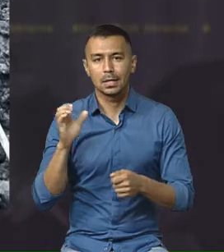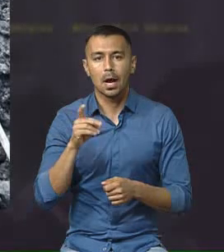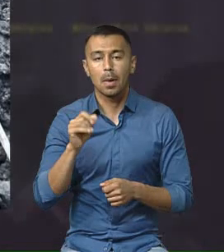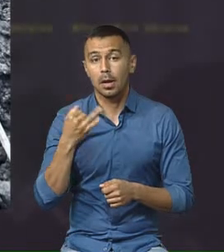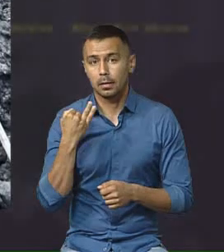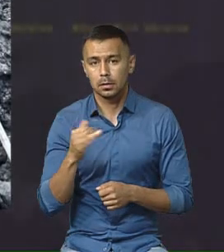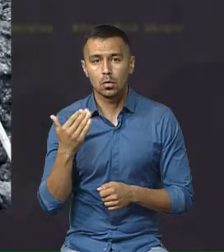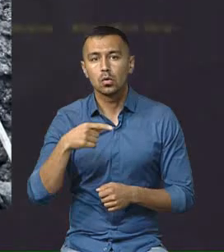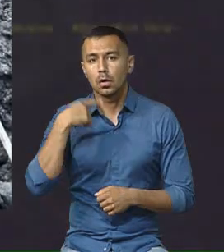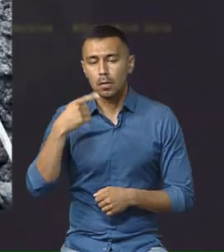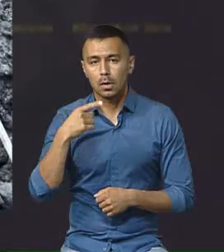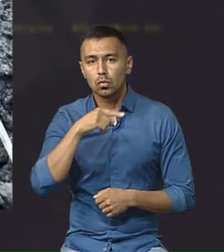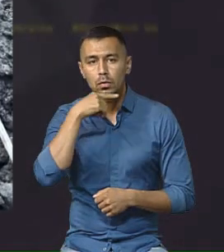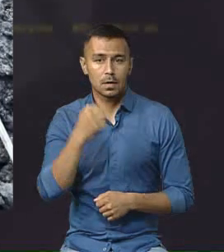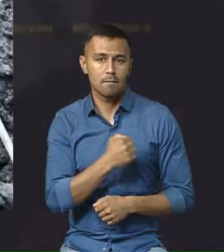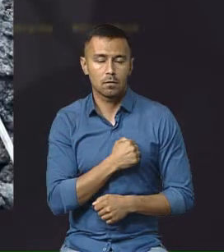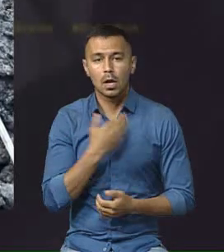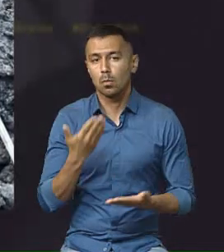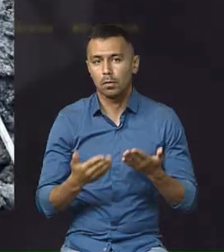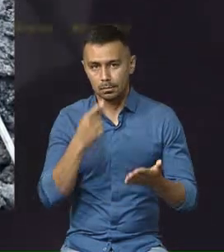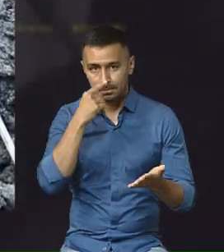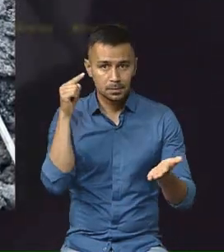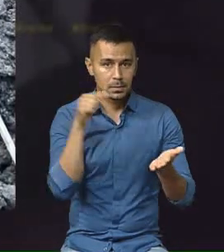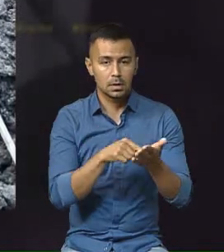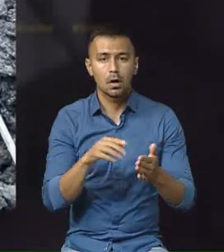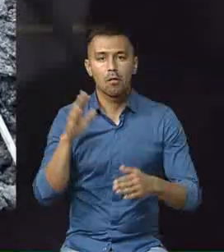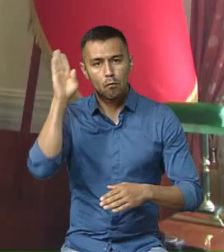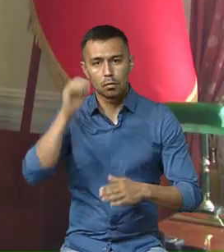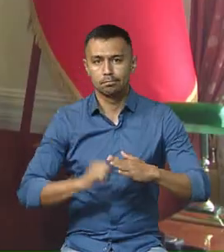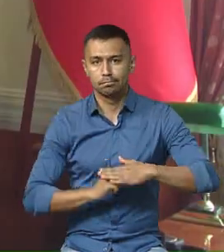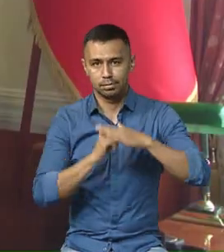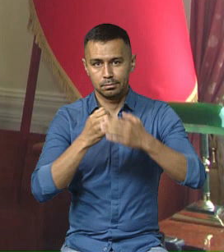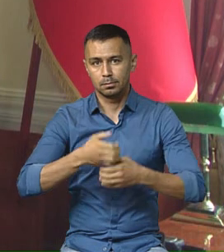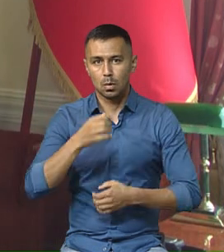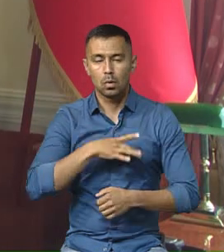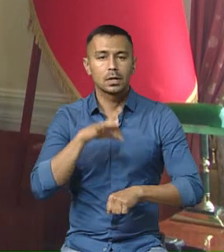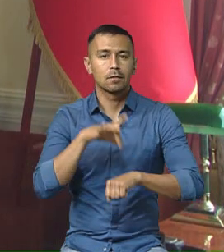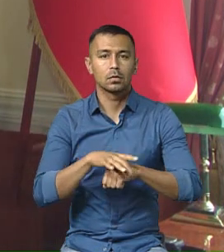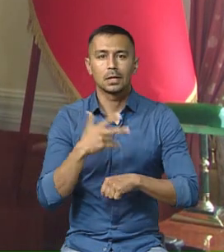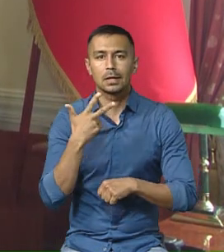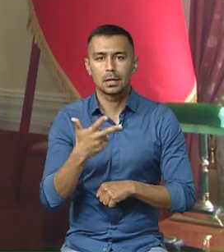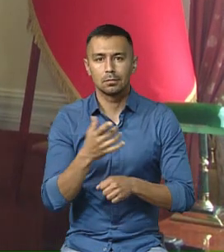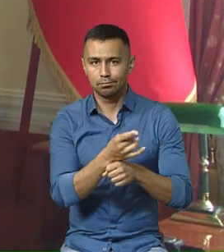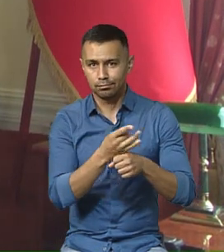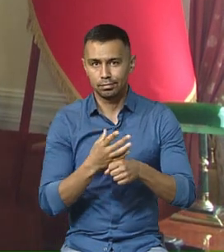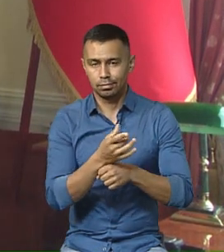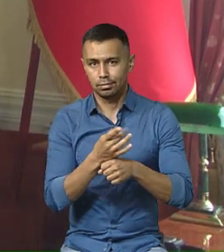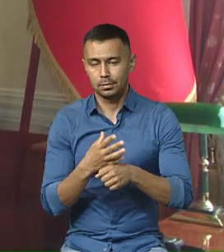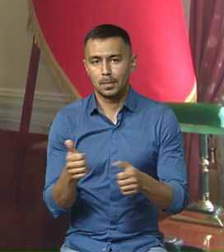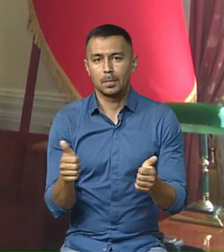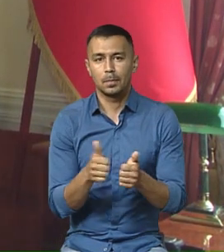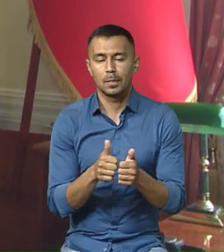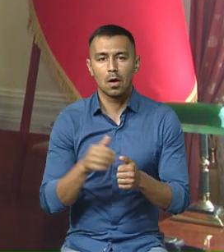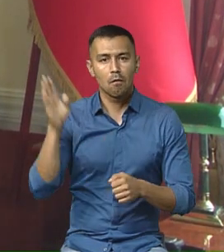Гамалій. За його словами, російські військові, ймовірно, цілили у водонапірну башту. Зафіксовано три прольоти рядом